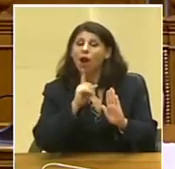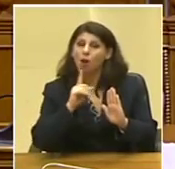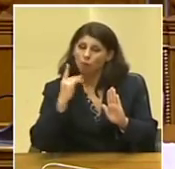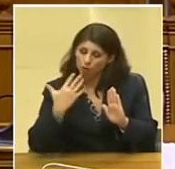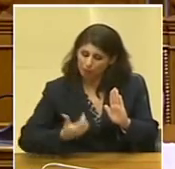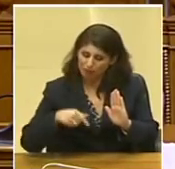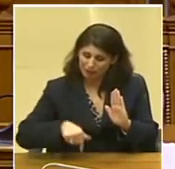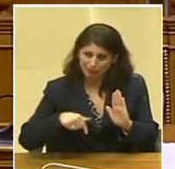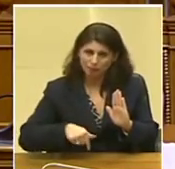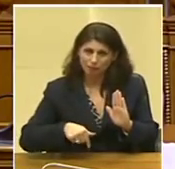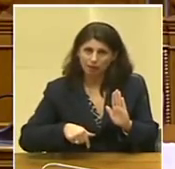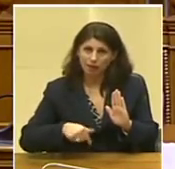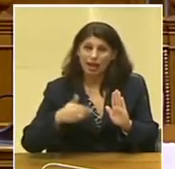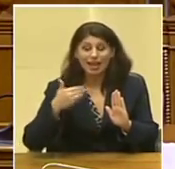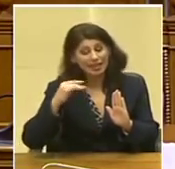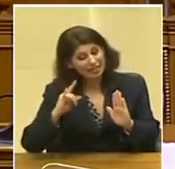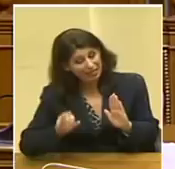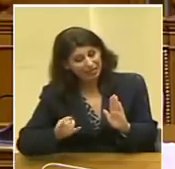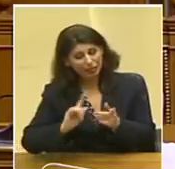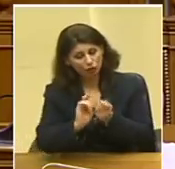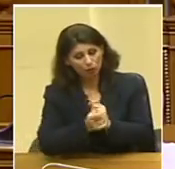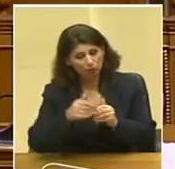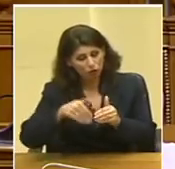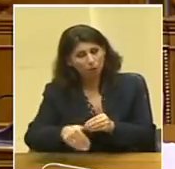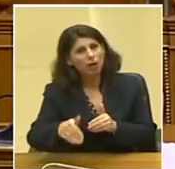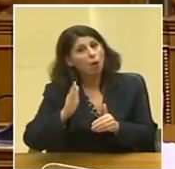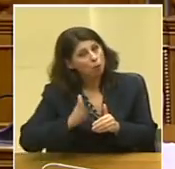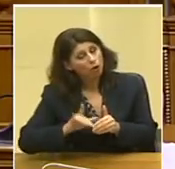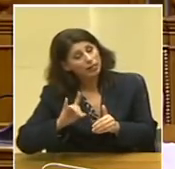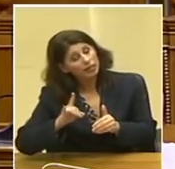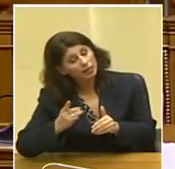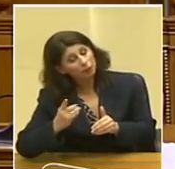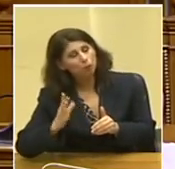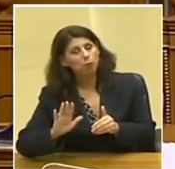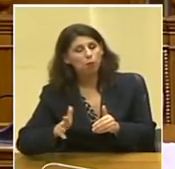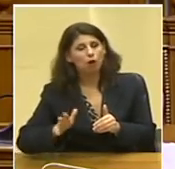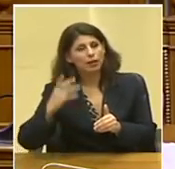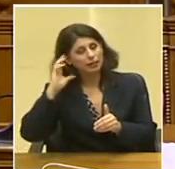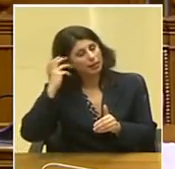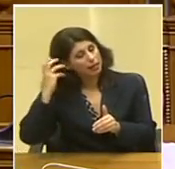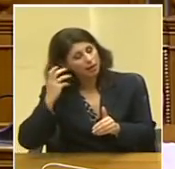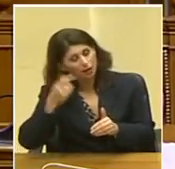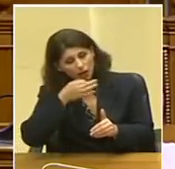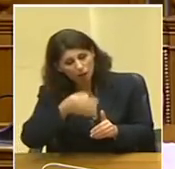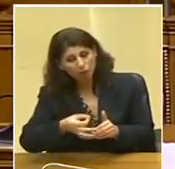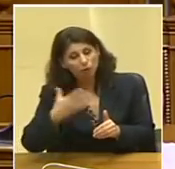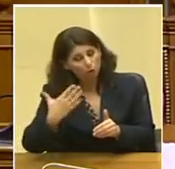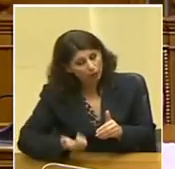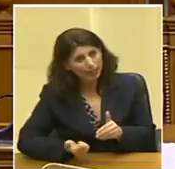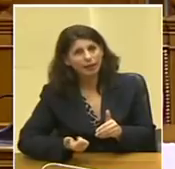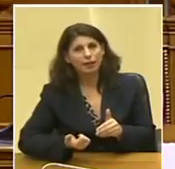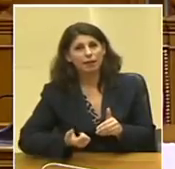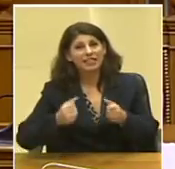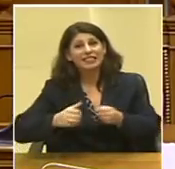σήμερα ή θα ανθρωποποιηθεί στο μέλλον, μπορεί ή θα μπορούσε να ερμηνευθεί ότι αποτελεί ή θα μπορούσε να αποτελέσει